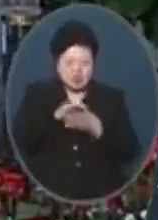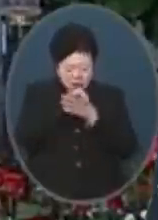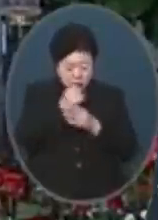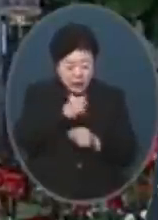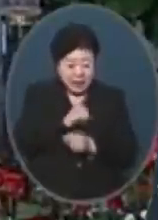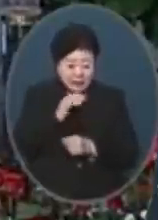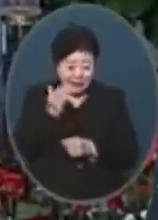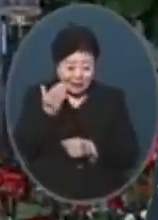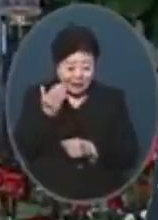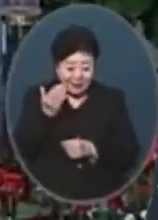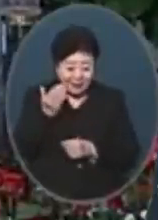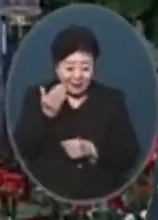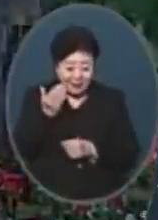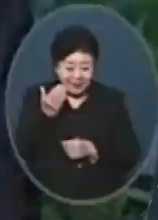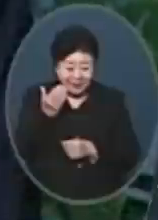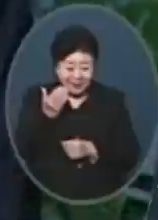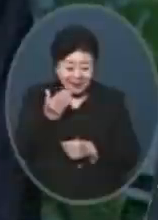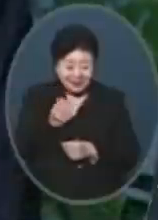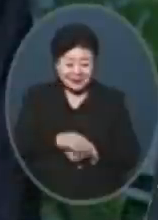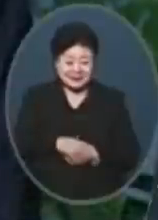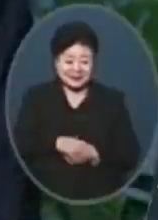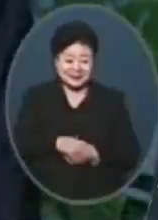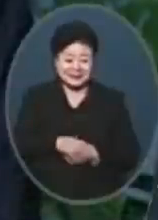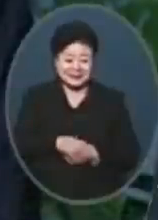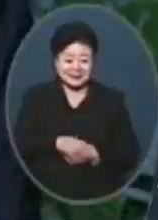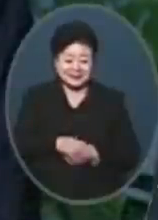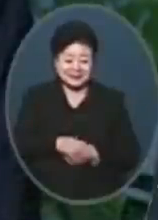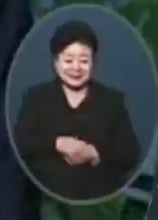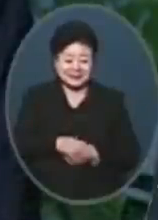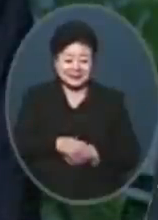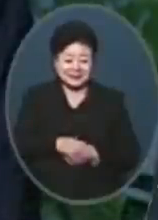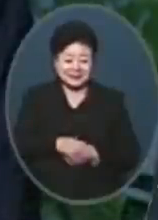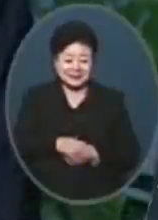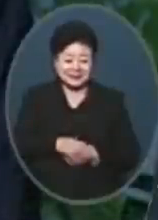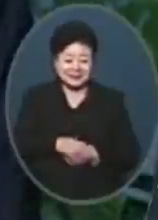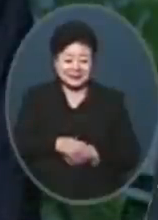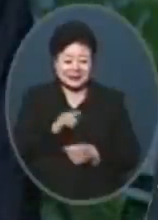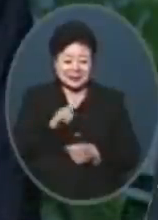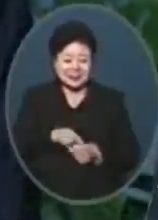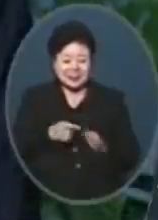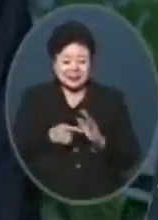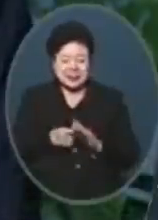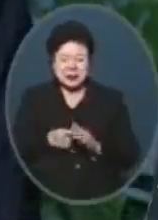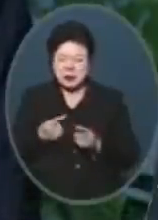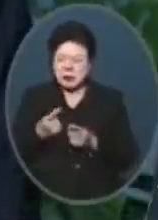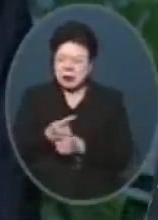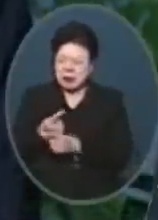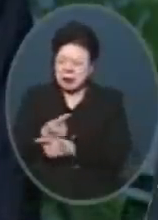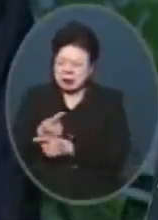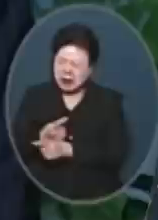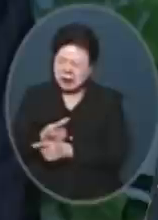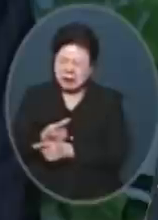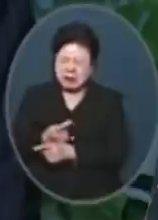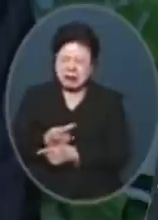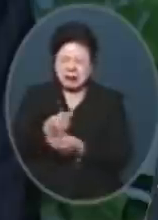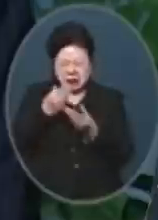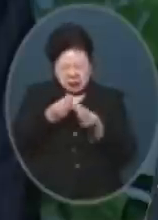것입니다. 다른 기도를 하려면 제목이 자꾸 변화되고